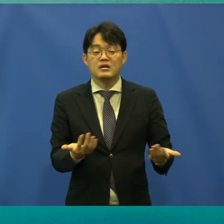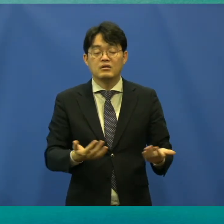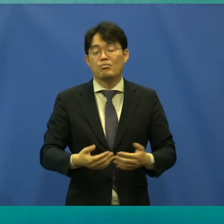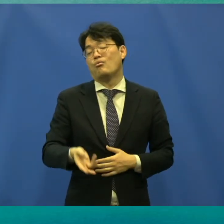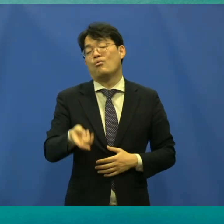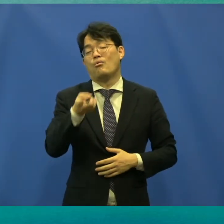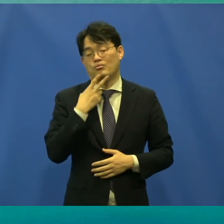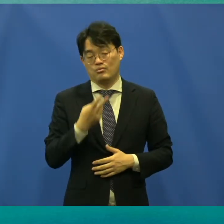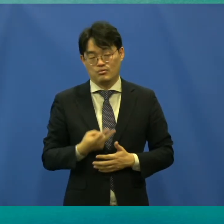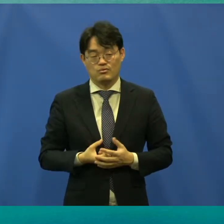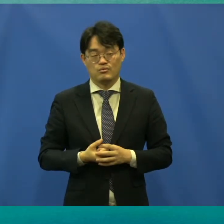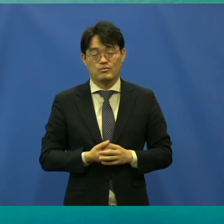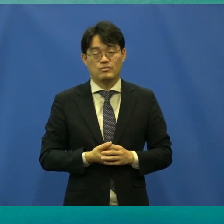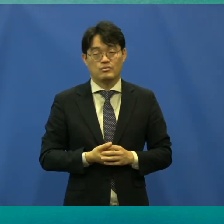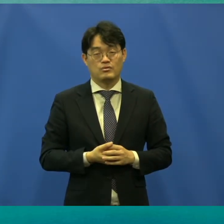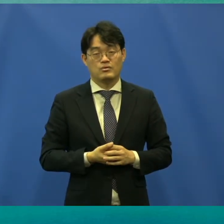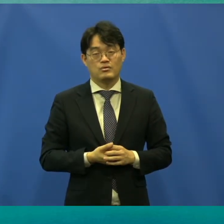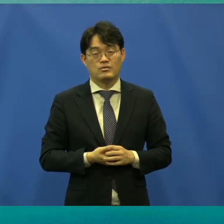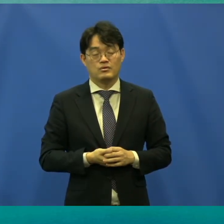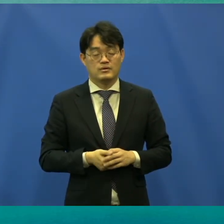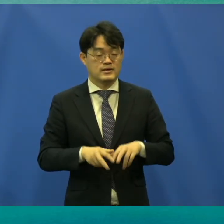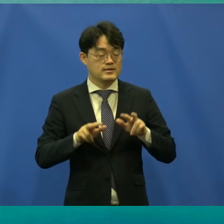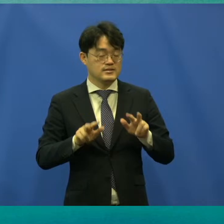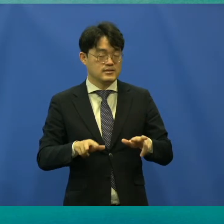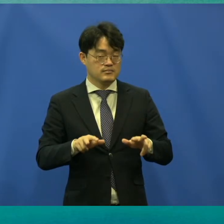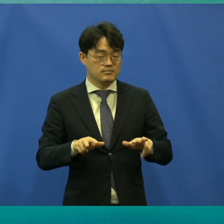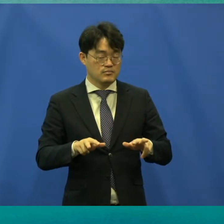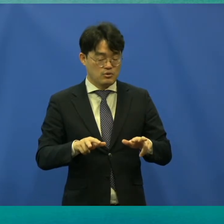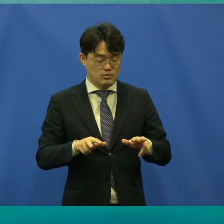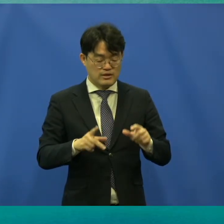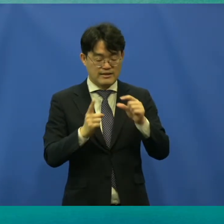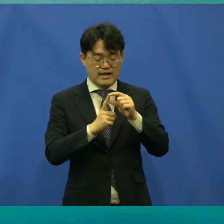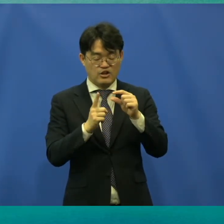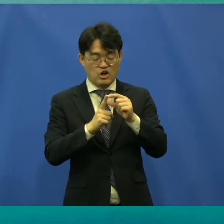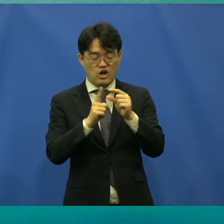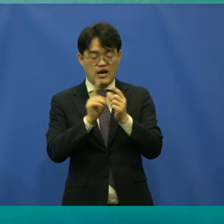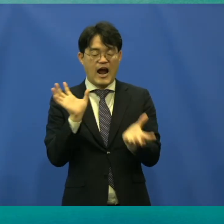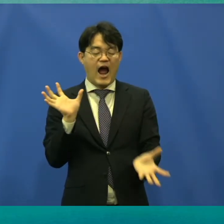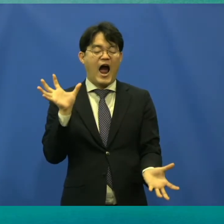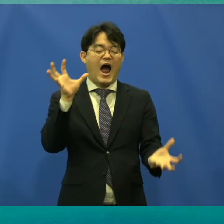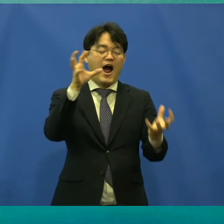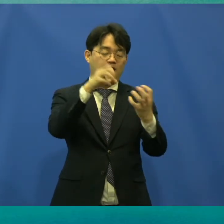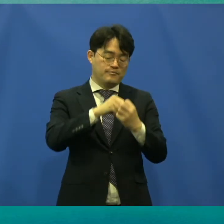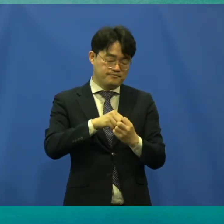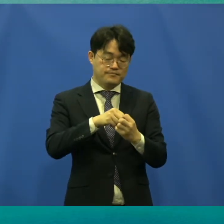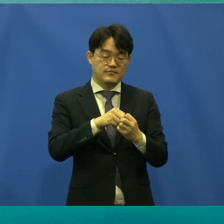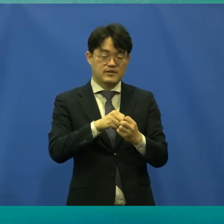자, 여러분, 여기 삼켜졌다라는 말의 의미가 뭘까요? 한마디로 죽음을 의미합니다.